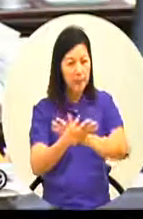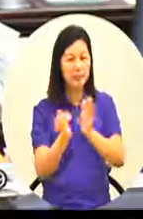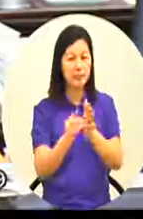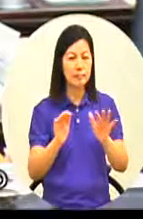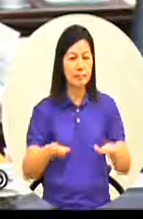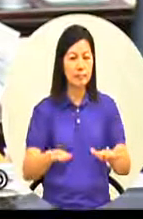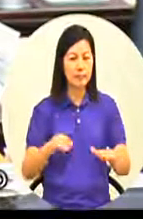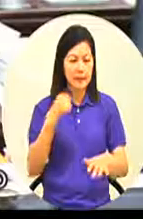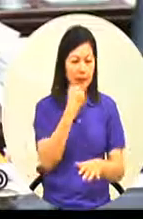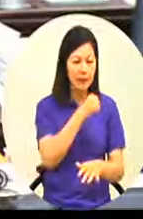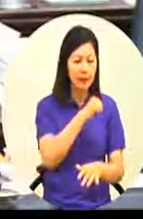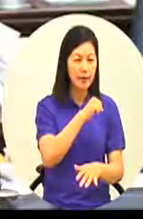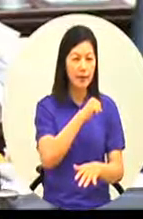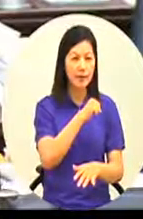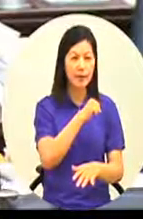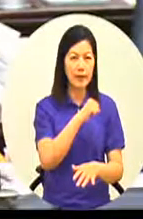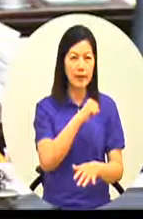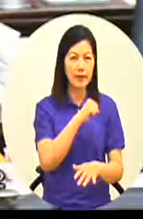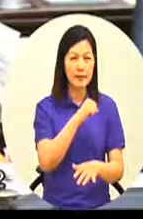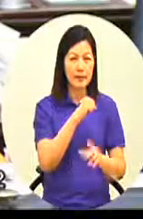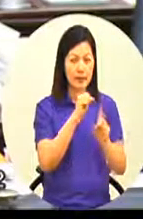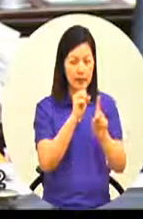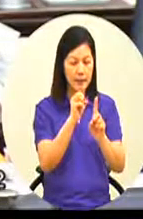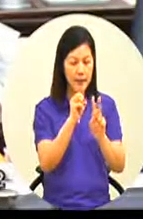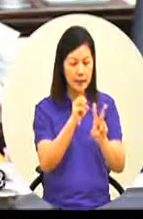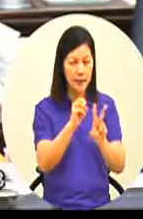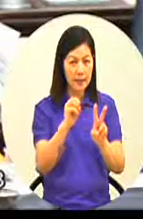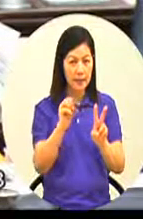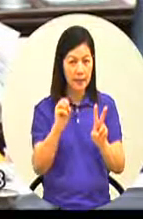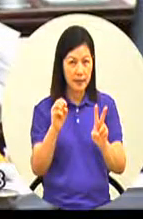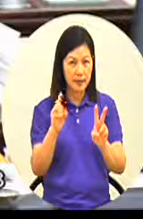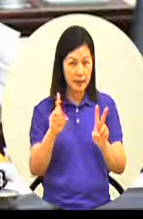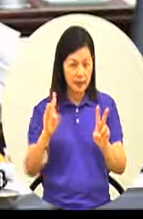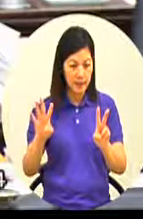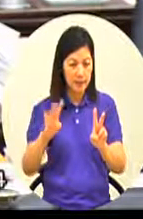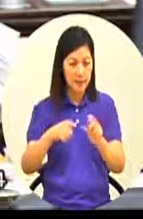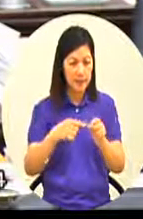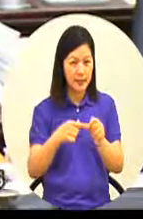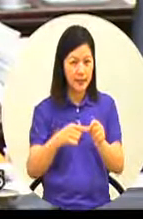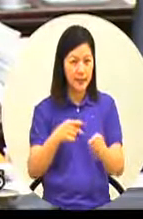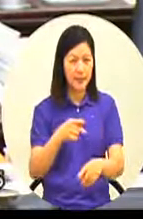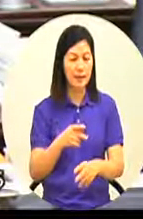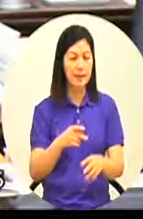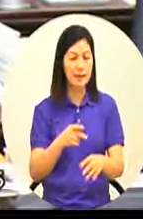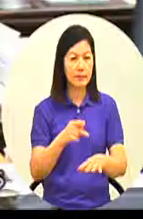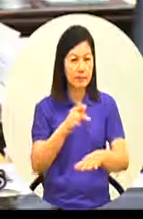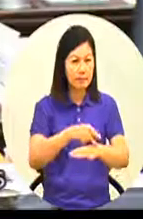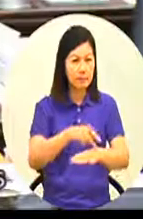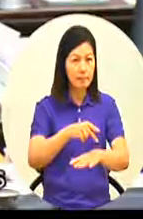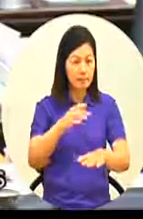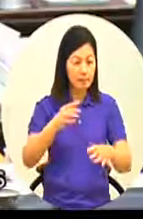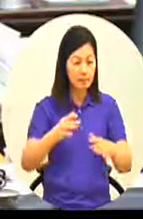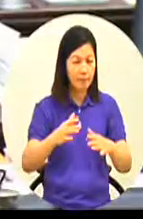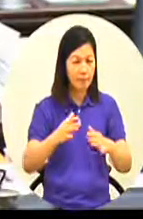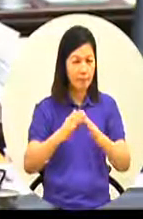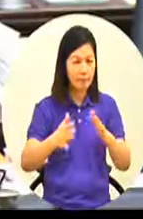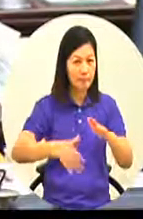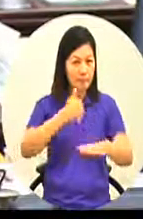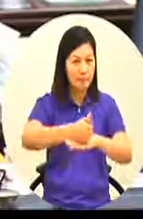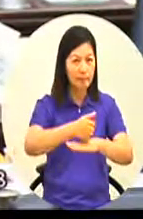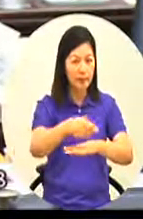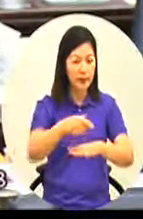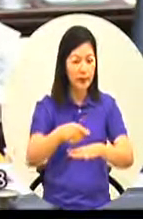台湾哈，这从2014年柯文哲选市长的时候，他也强调了参与式预算，让台北市民来自己决定自己